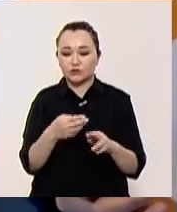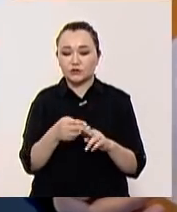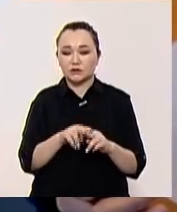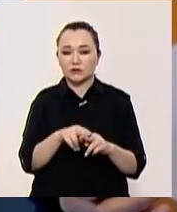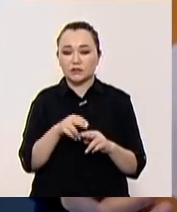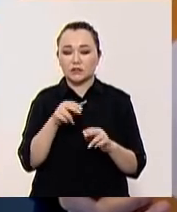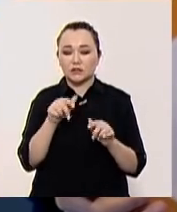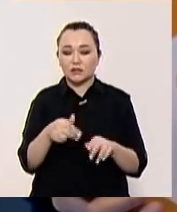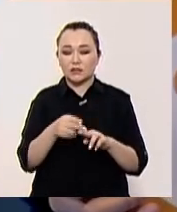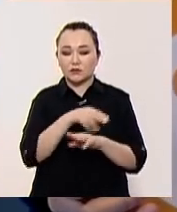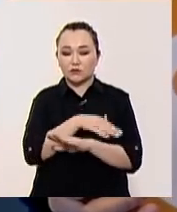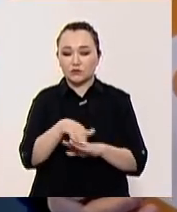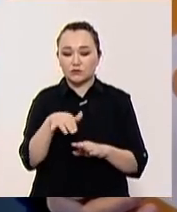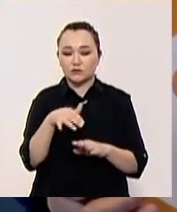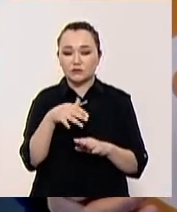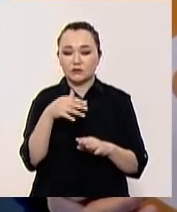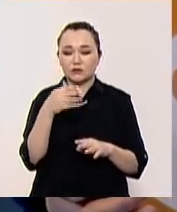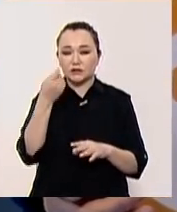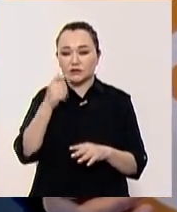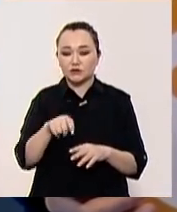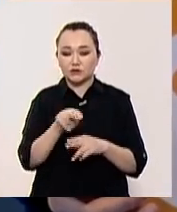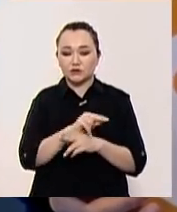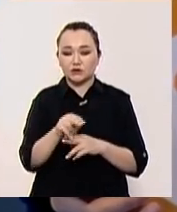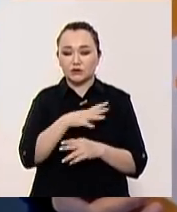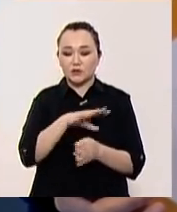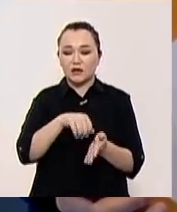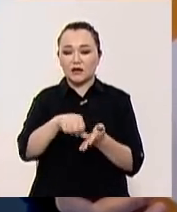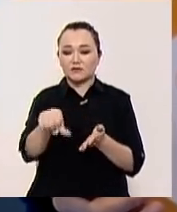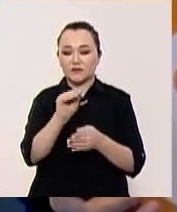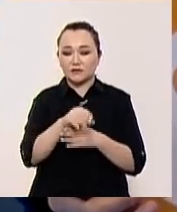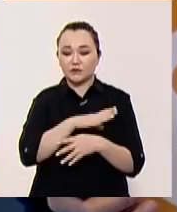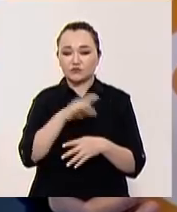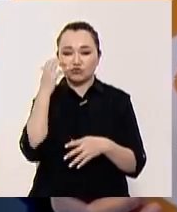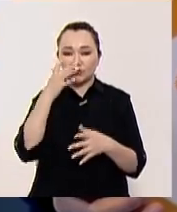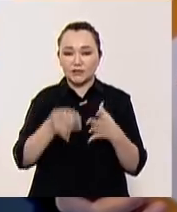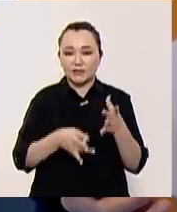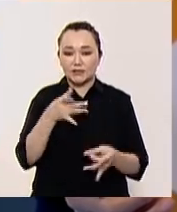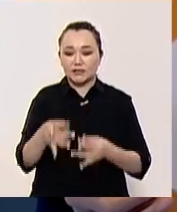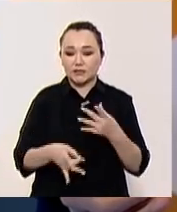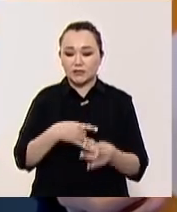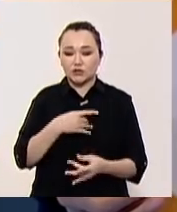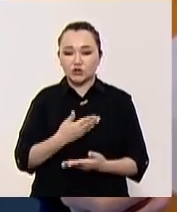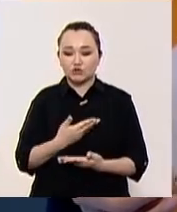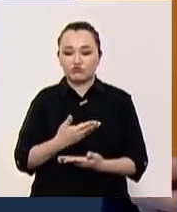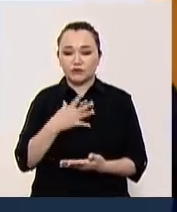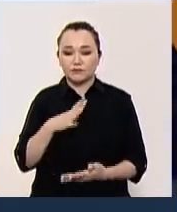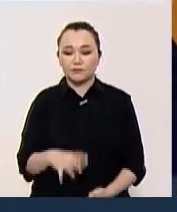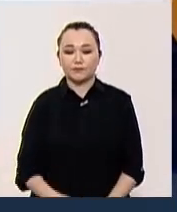Бұл көше ешбір жөнделмеген, асфальт жол салынбаған, қара батпақтың ішінде кешіп жүреміз.